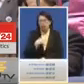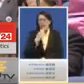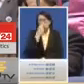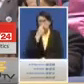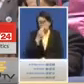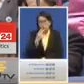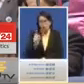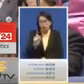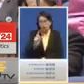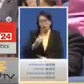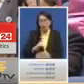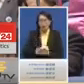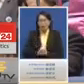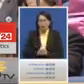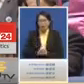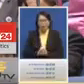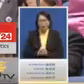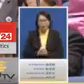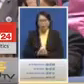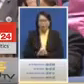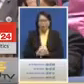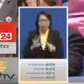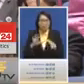law นิติรัฐ